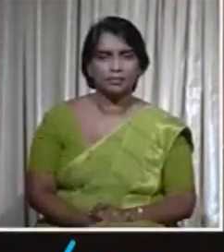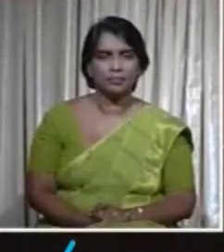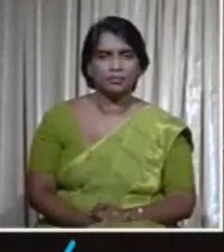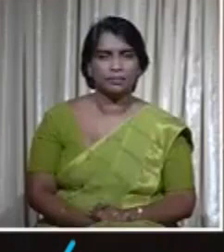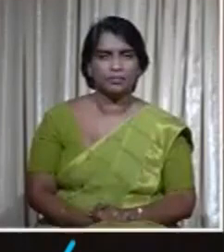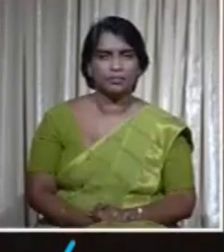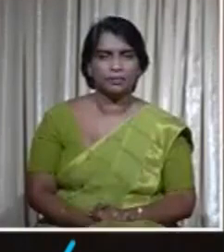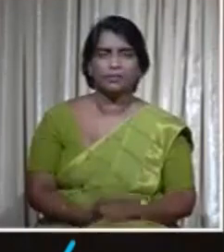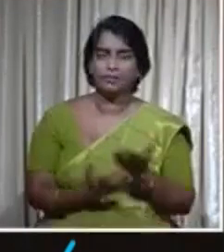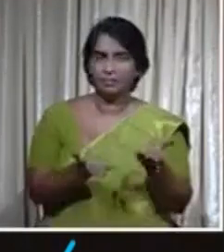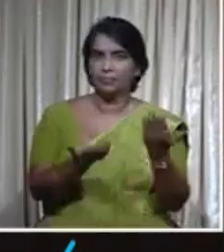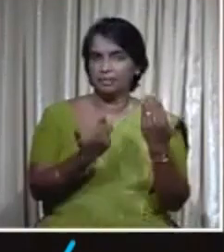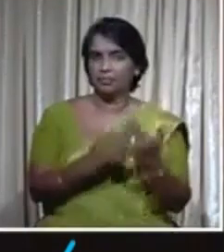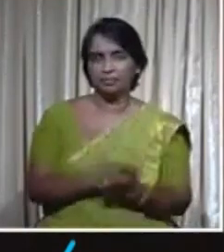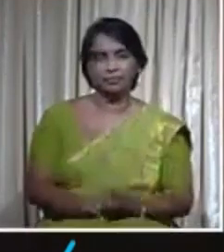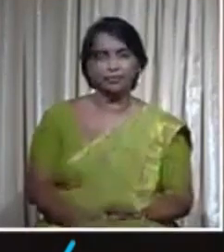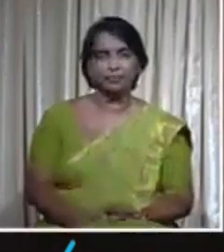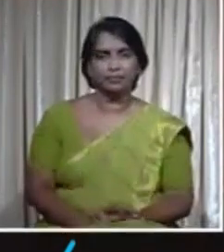ப்ளீஸ் கண்டினியூ